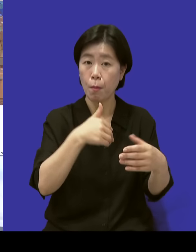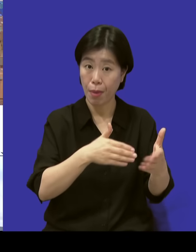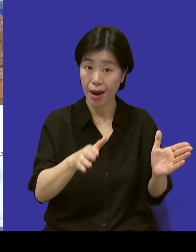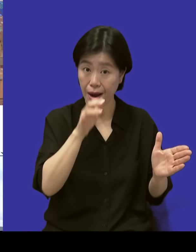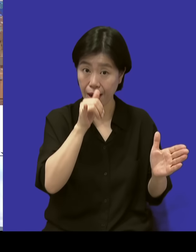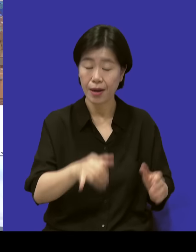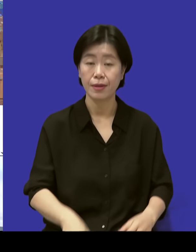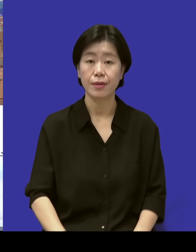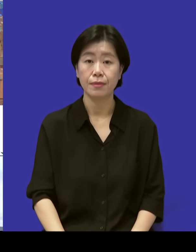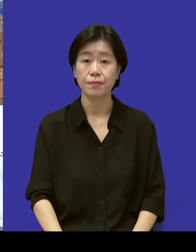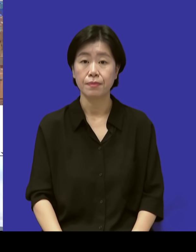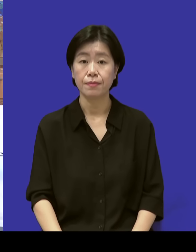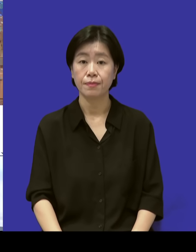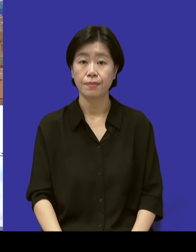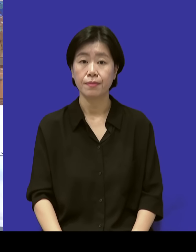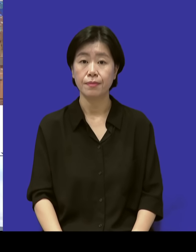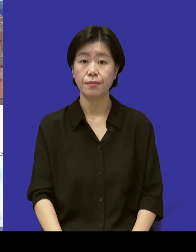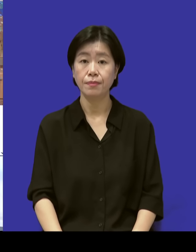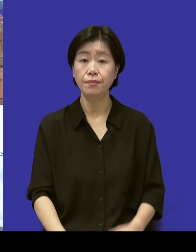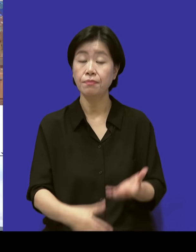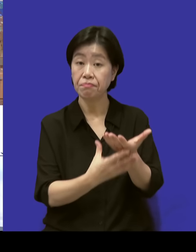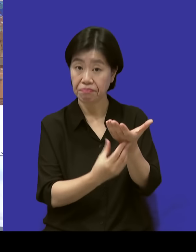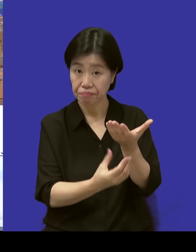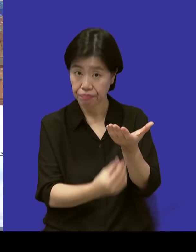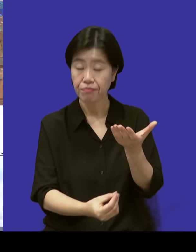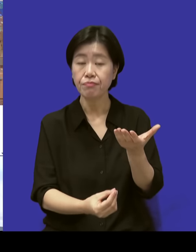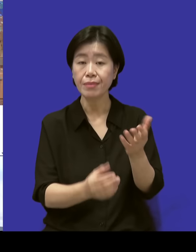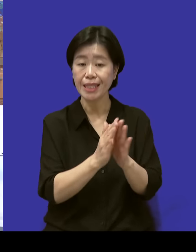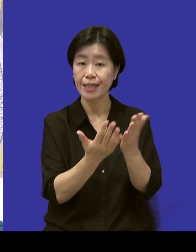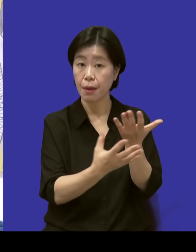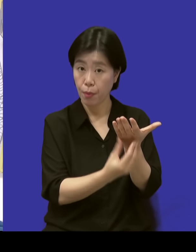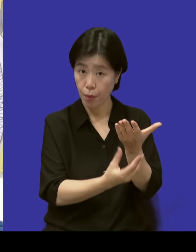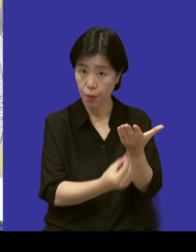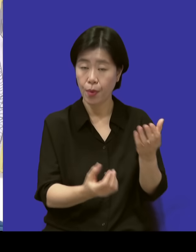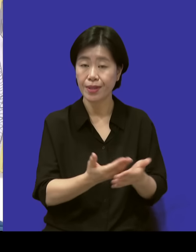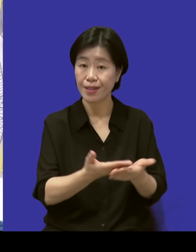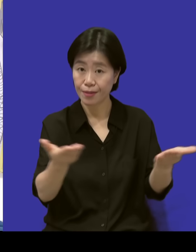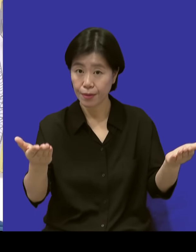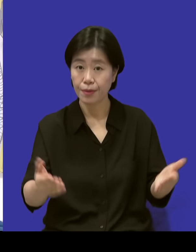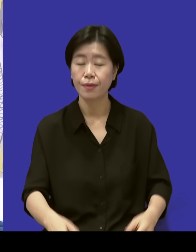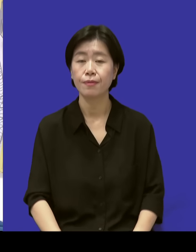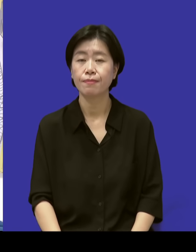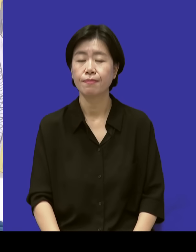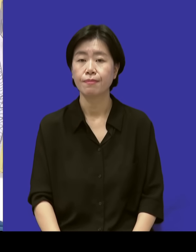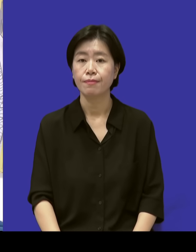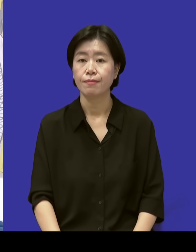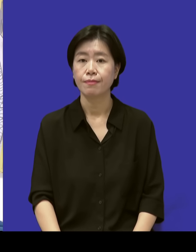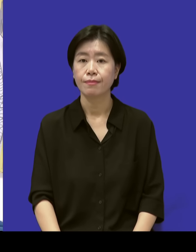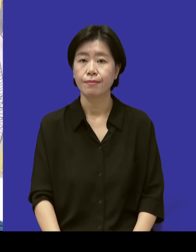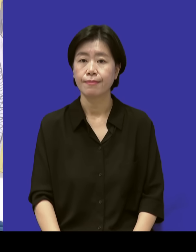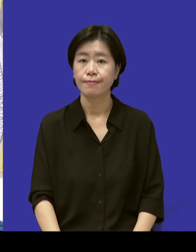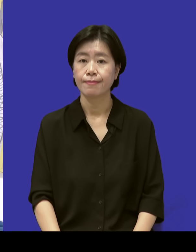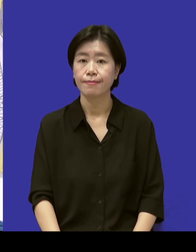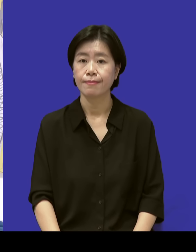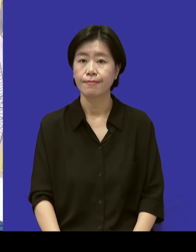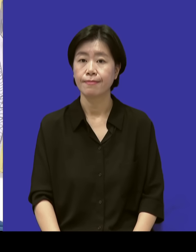그 큐티한 우리 복사지 걔네들 예. 생명의 말씀 없으니까 나누면서 오늘 이거 나누고 서로 나누고